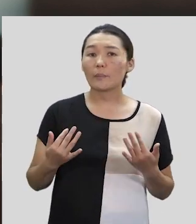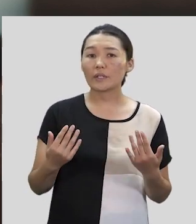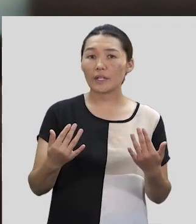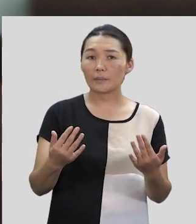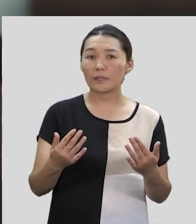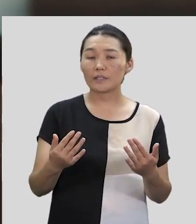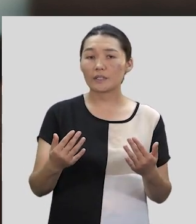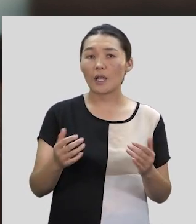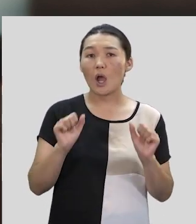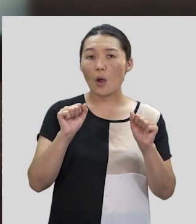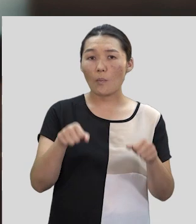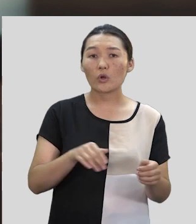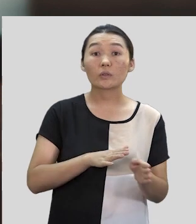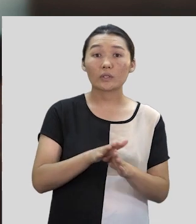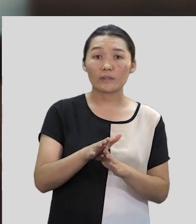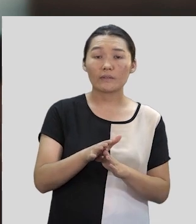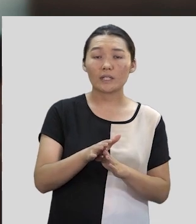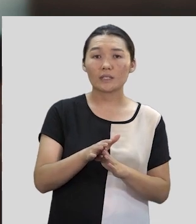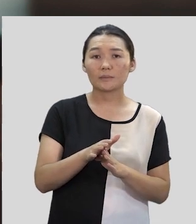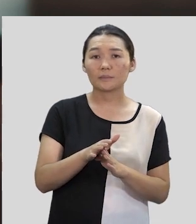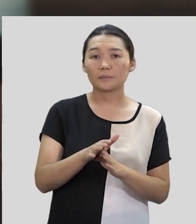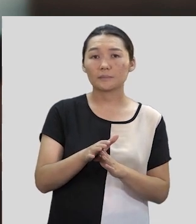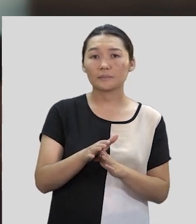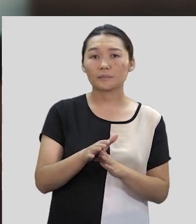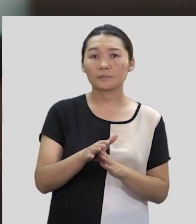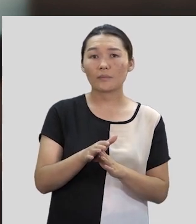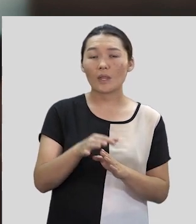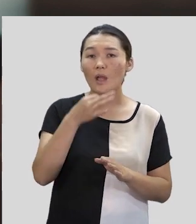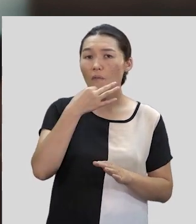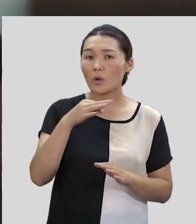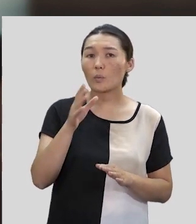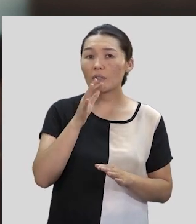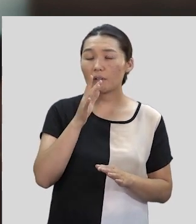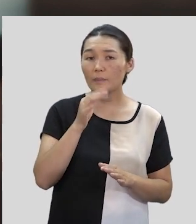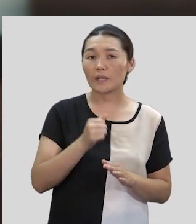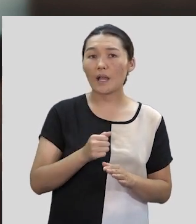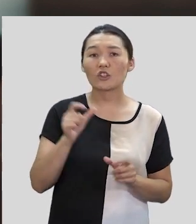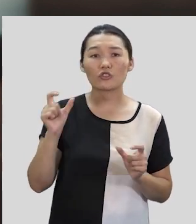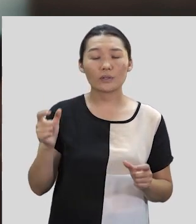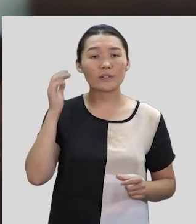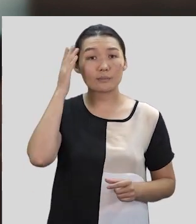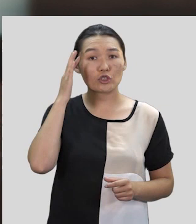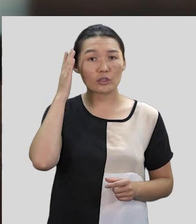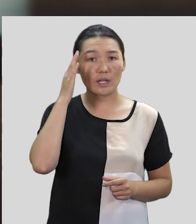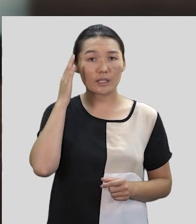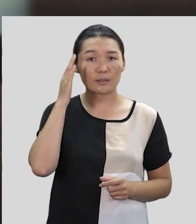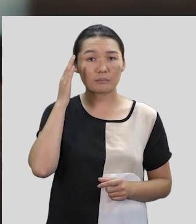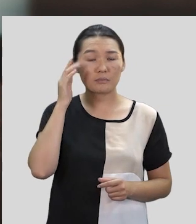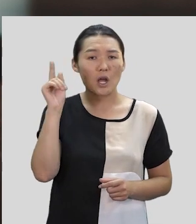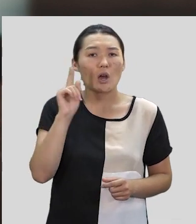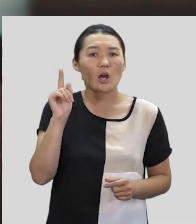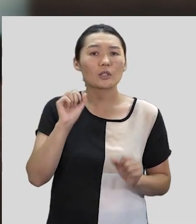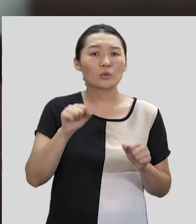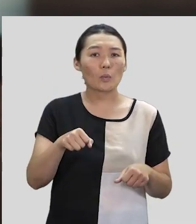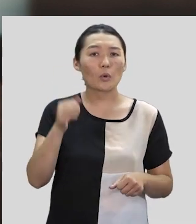может можно удовлетворить в любые времена человек мечтает о чем может мечтать